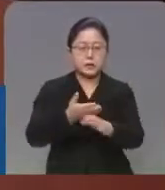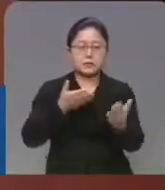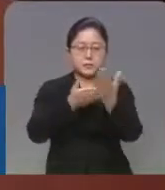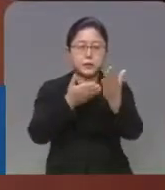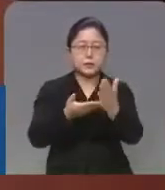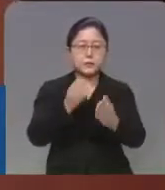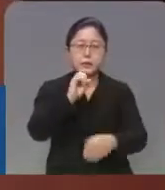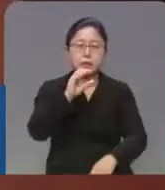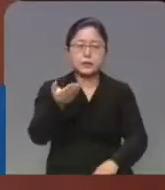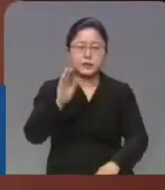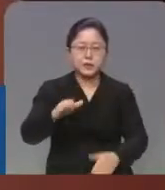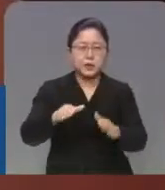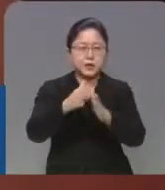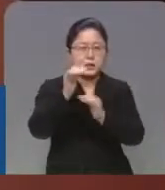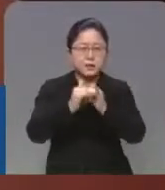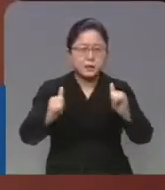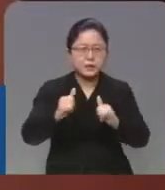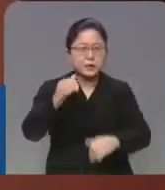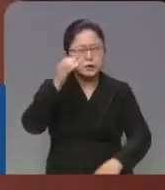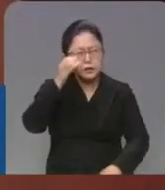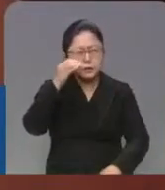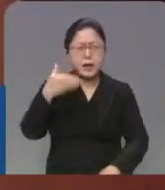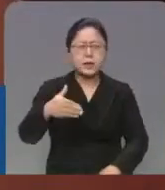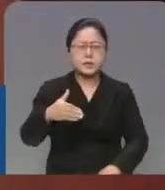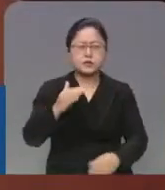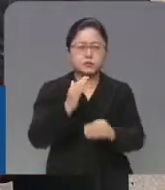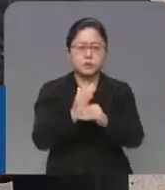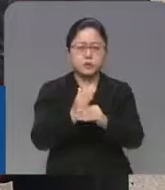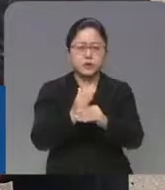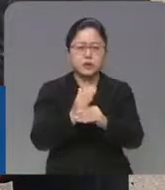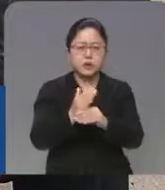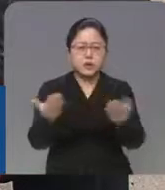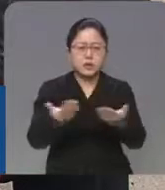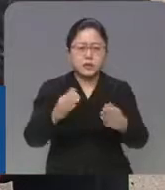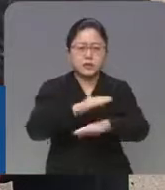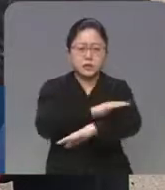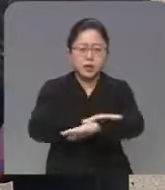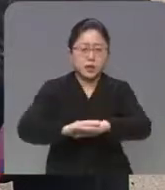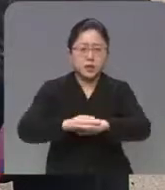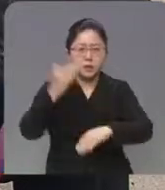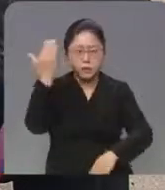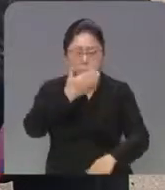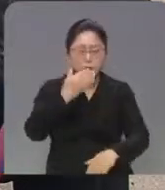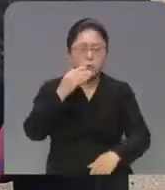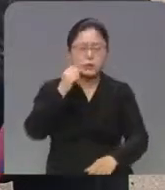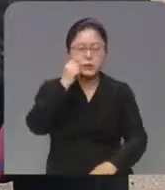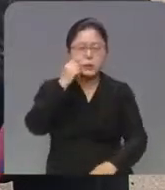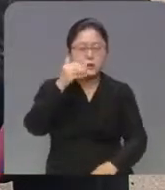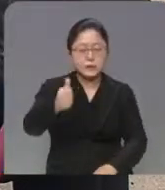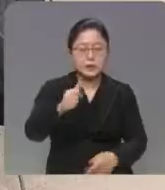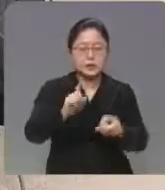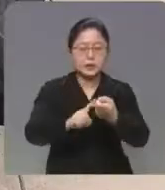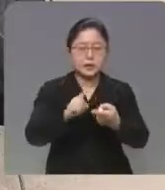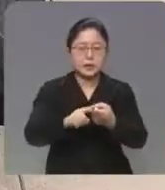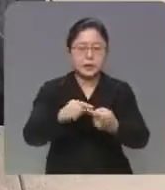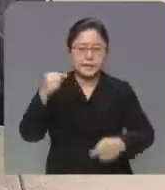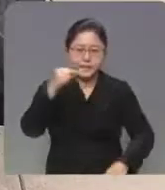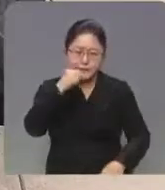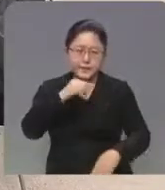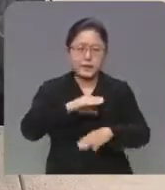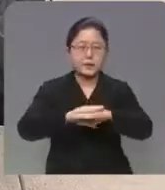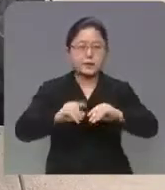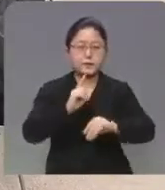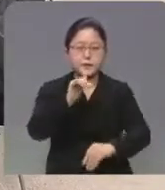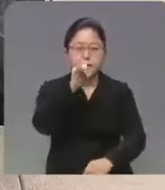요구해왔지만 시민의 기대 수준에 크게 미치지 못했다며 업무 처리가 공정하고 투명하지 못한 기관장에 대해서는 엄정